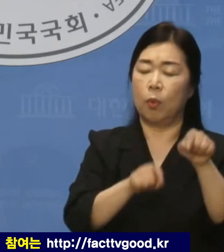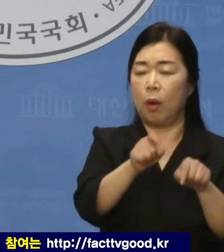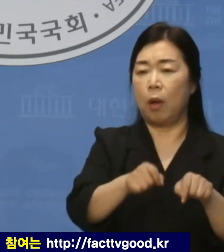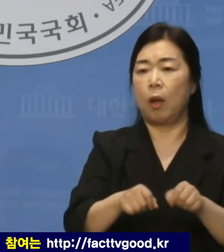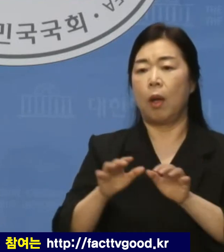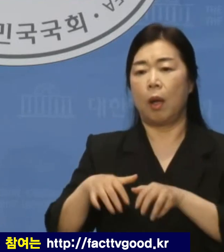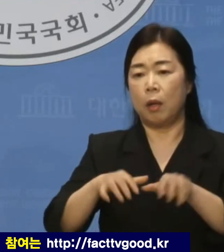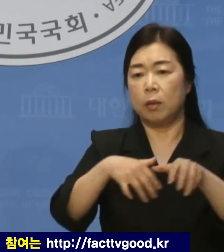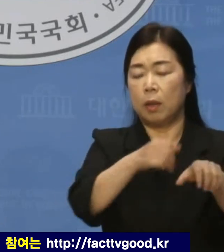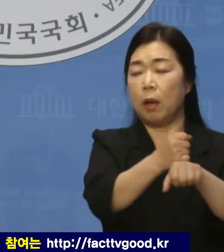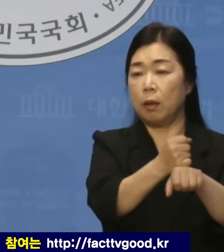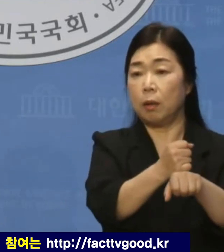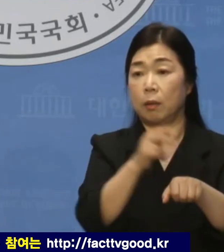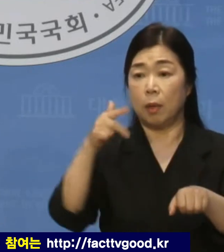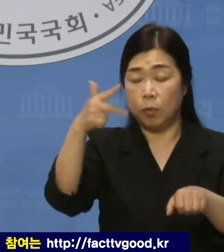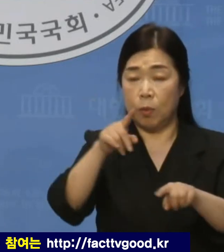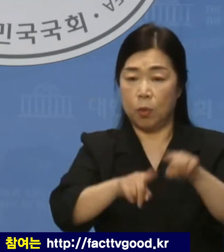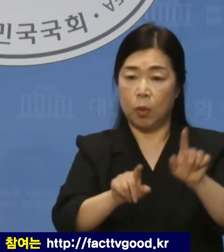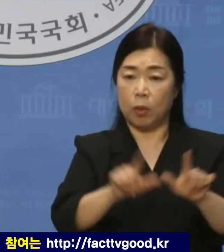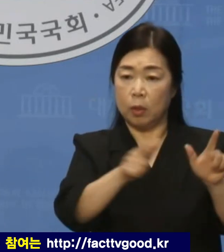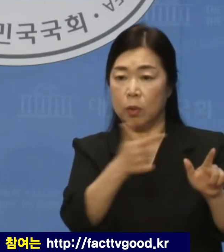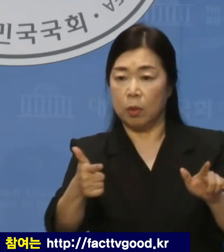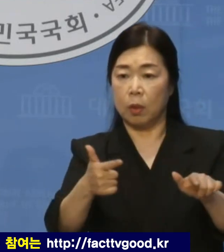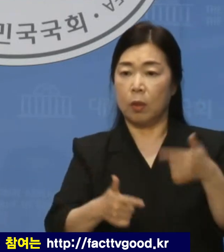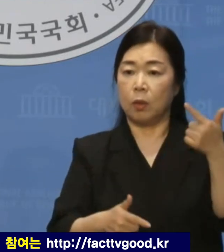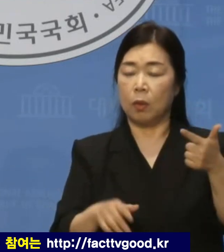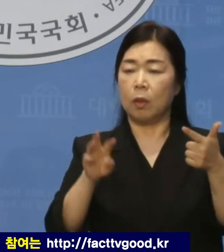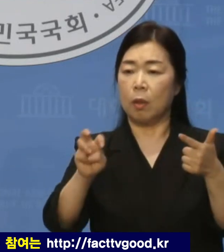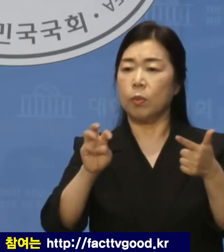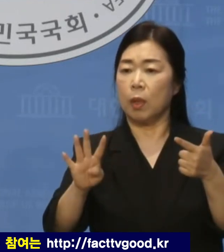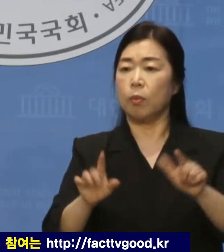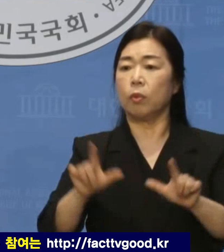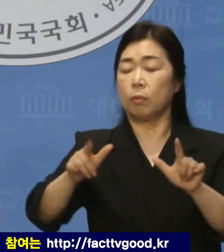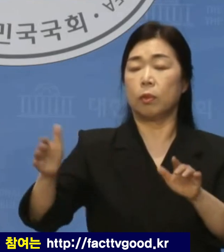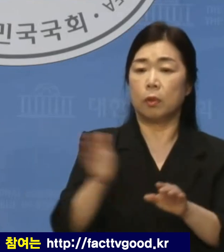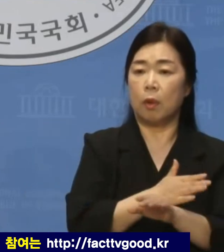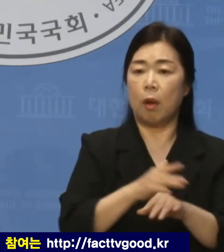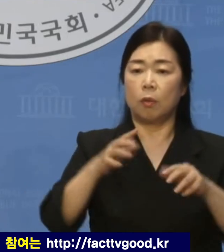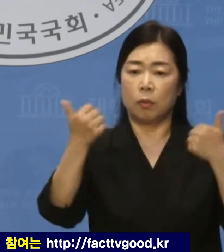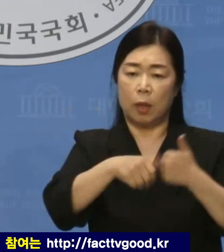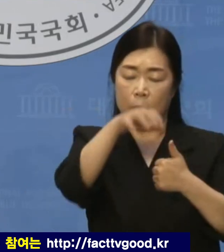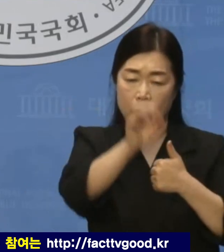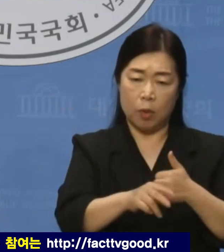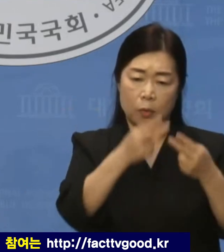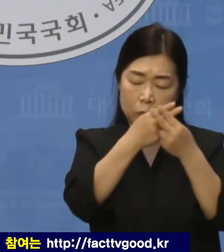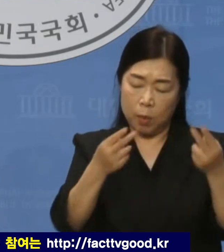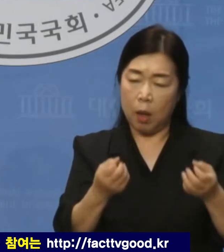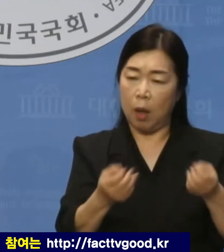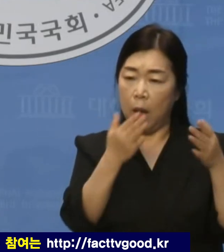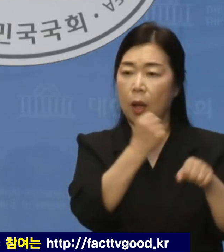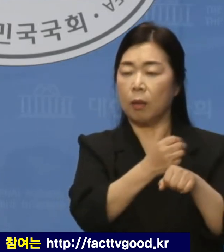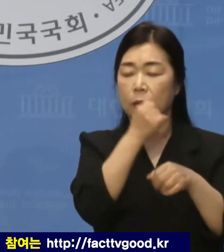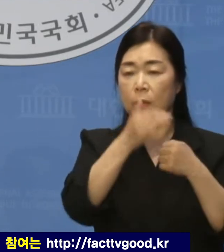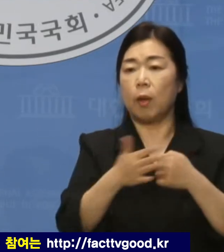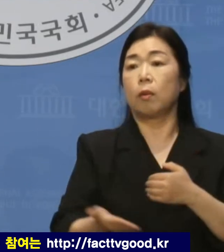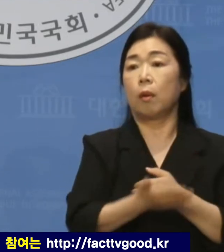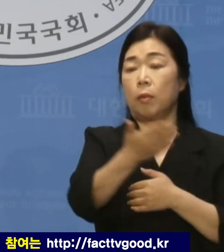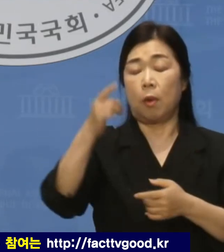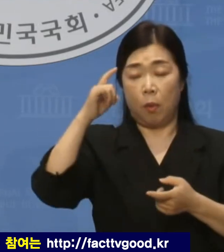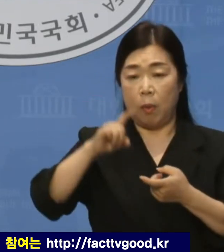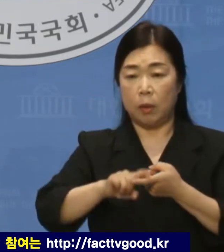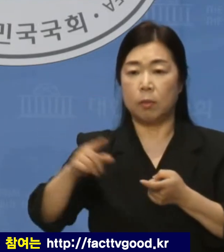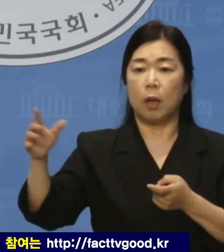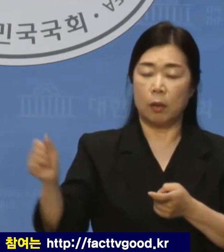되는 목요일, 다음 주 목요일 저녁 6시 34분부터 국회 앞에서 추모대회를 개최할 예정인데요. 기자 여러분들께서도